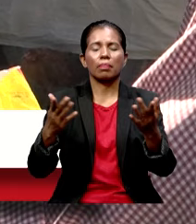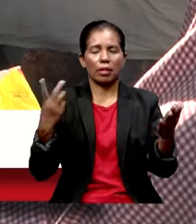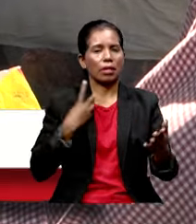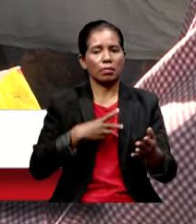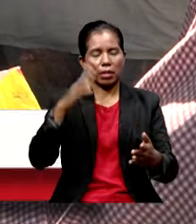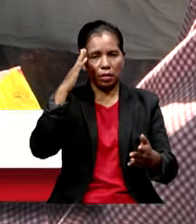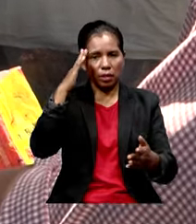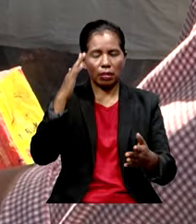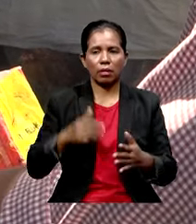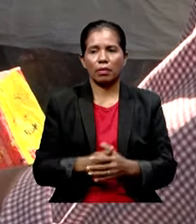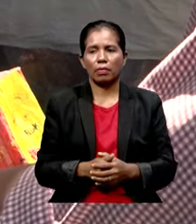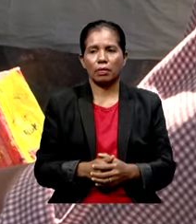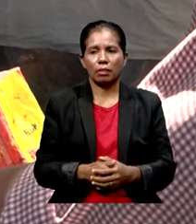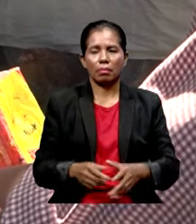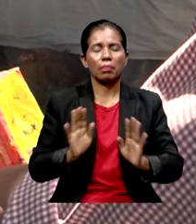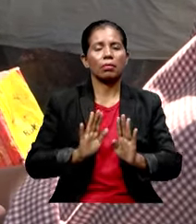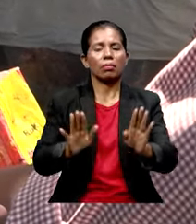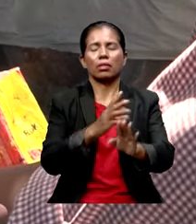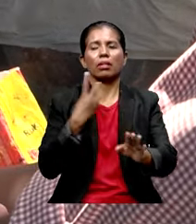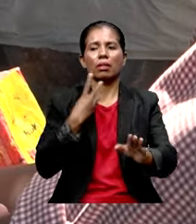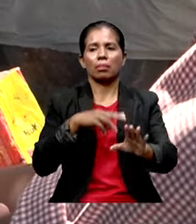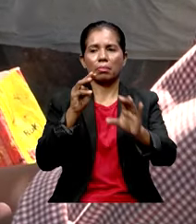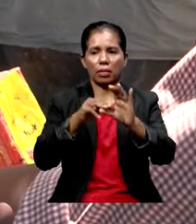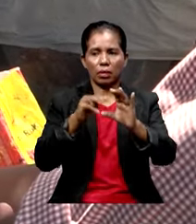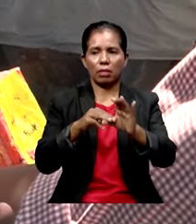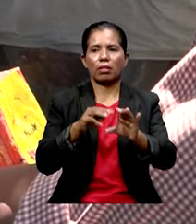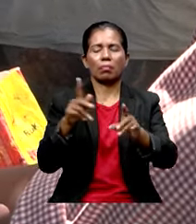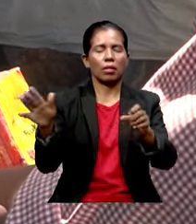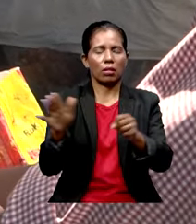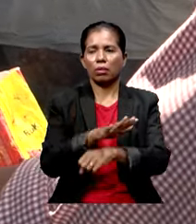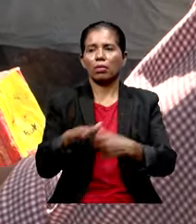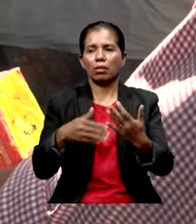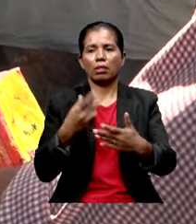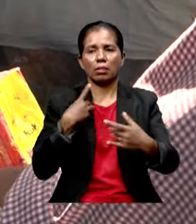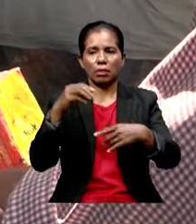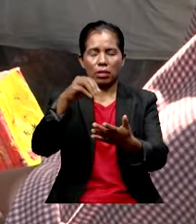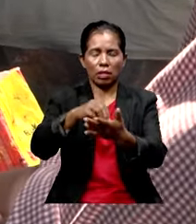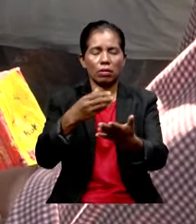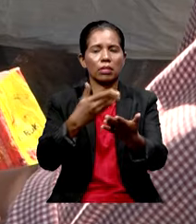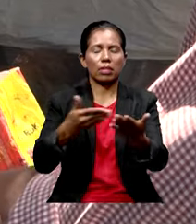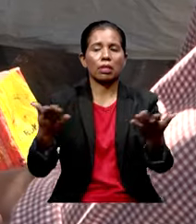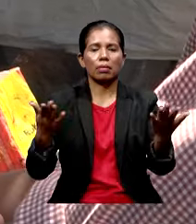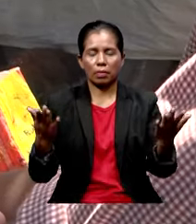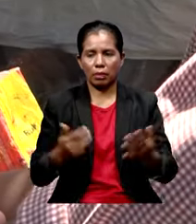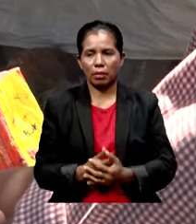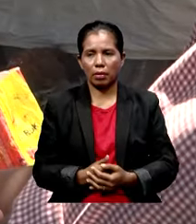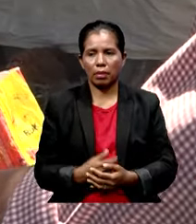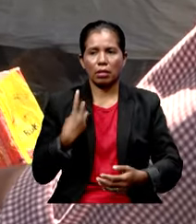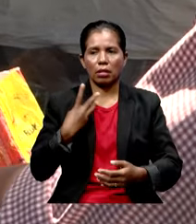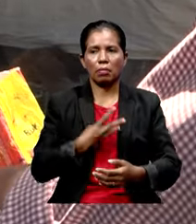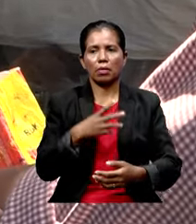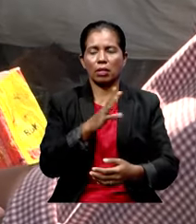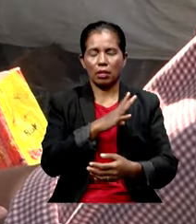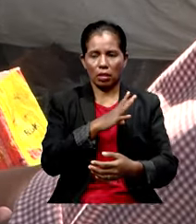ne ga mai ma dudulo sami de ti amerkaru merkaru ne mana kuno to anta fati la ame tau sang ne be idane ma kami mo satu